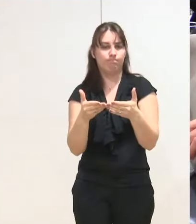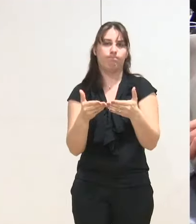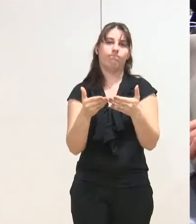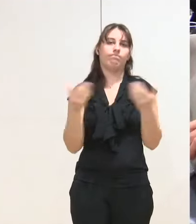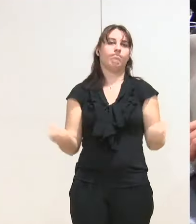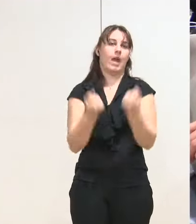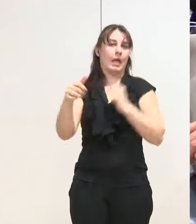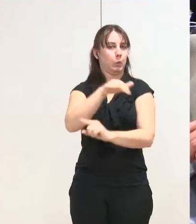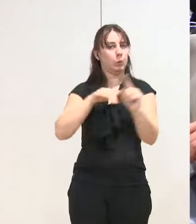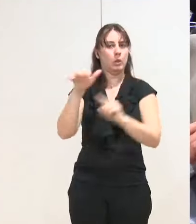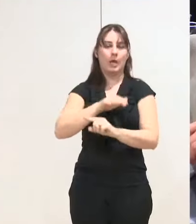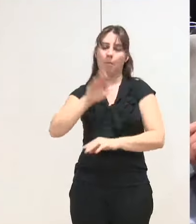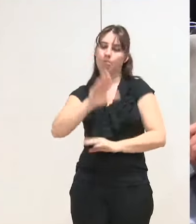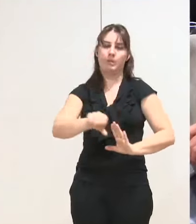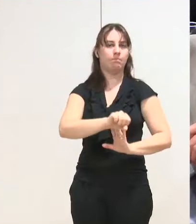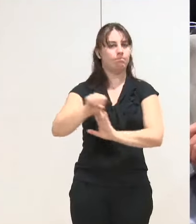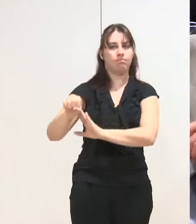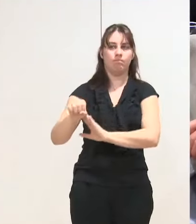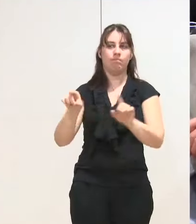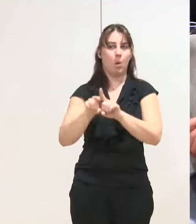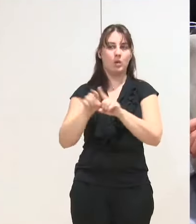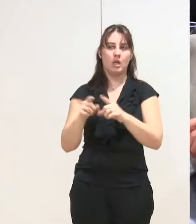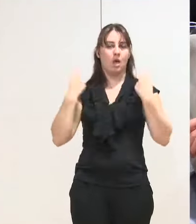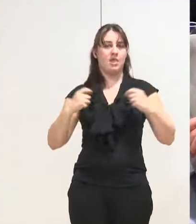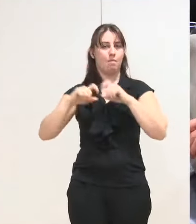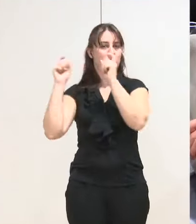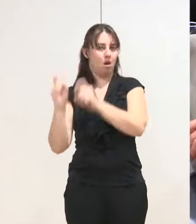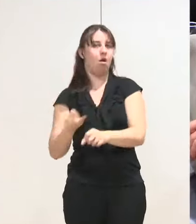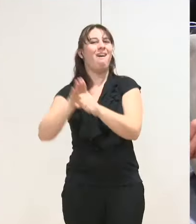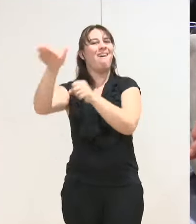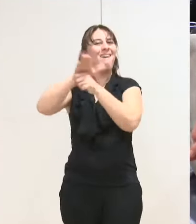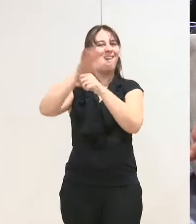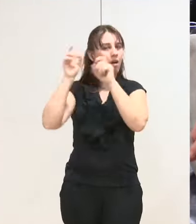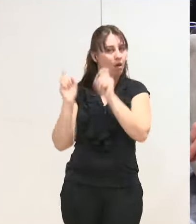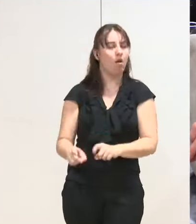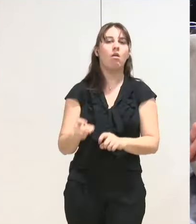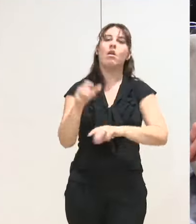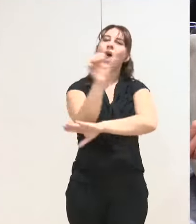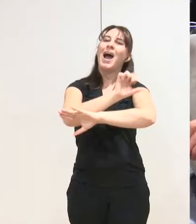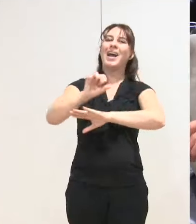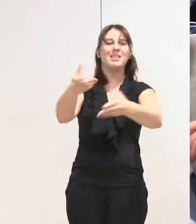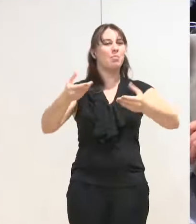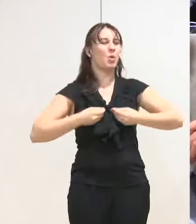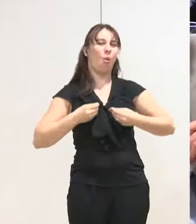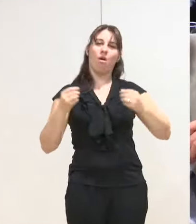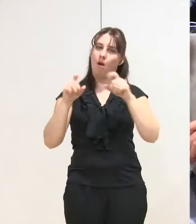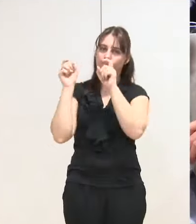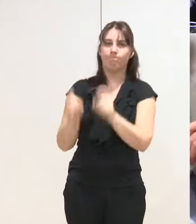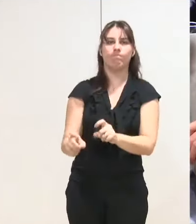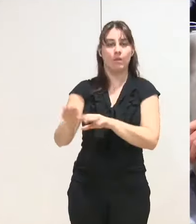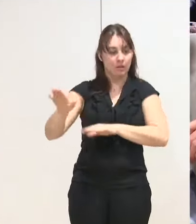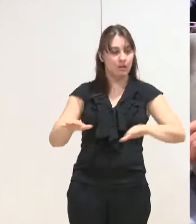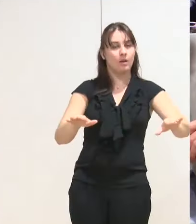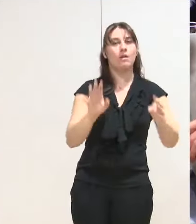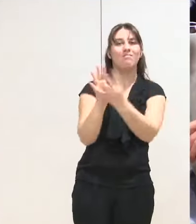sociale et qui vote de nombreuses dépenses en baisse les frais de déplacement des élus les frais de réception tout en organisant dans le même temps des